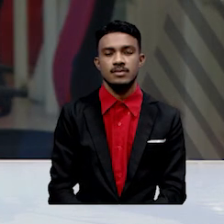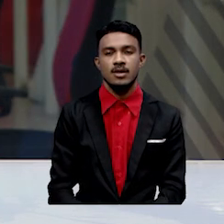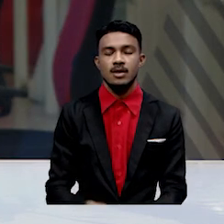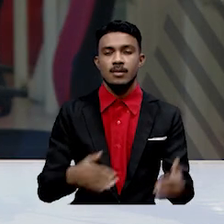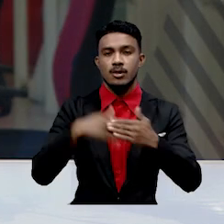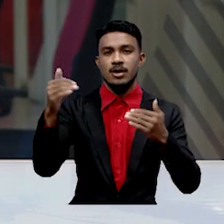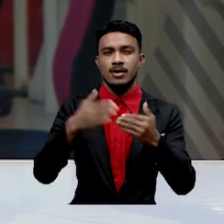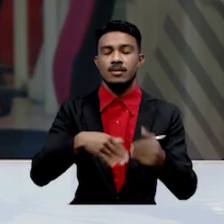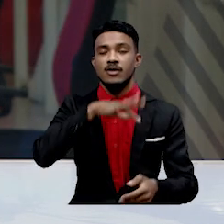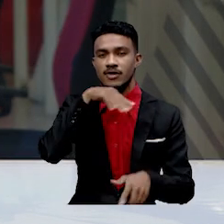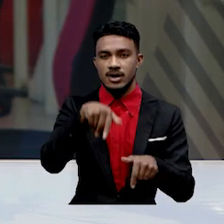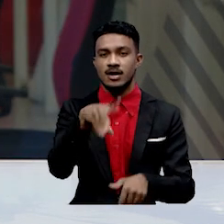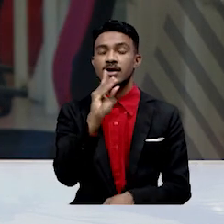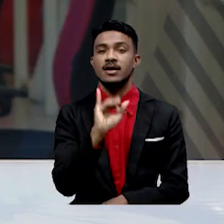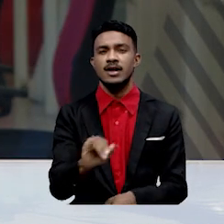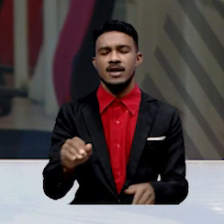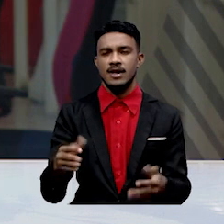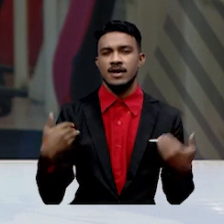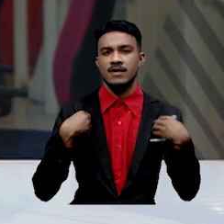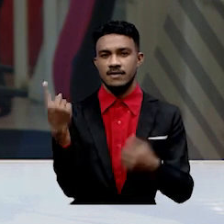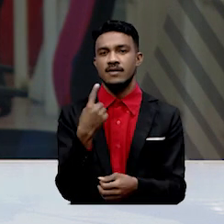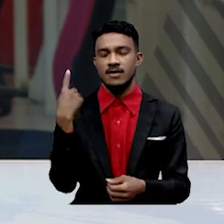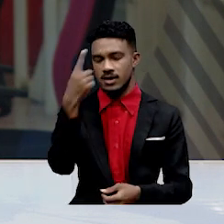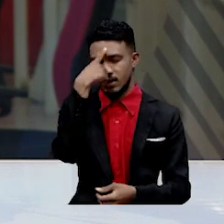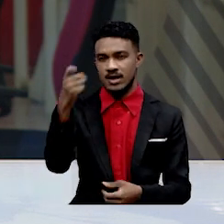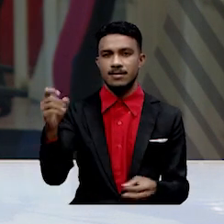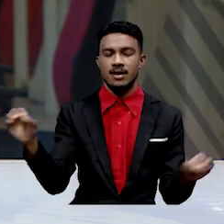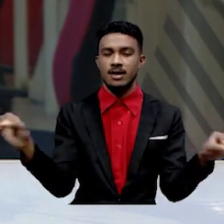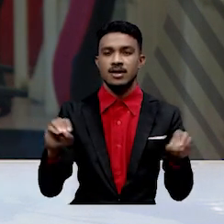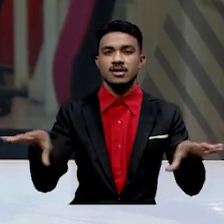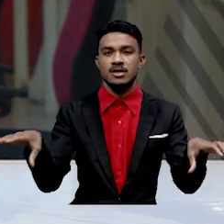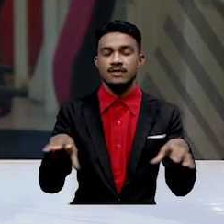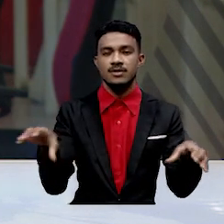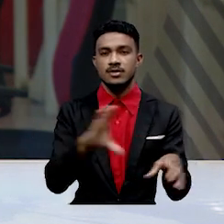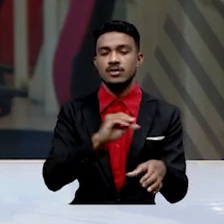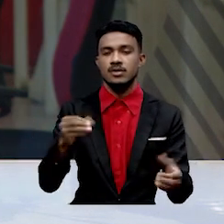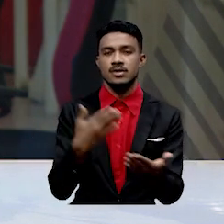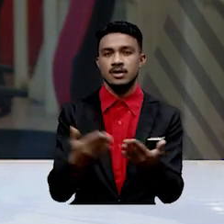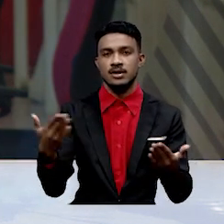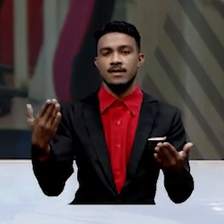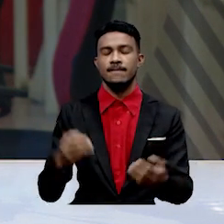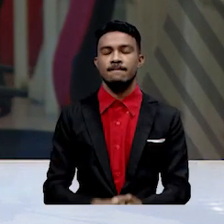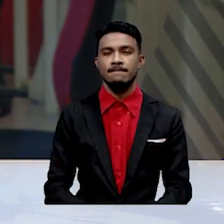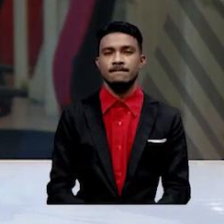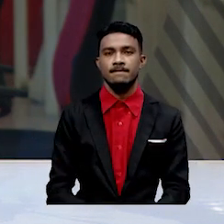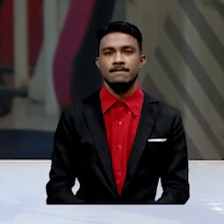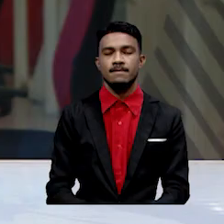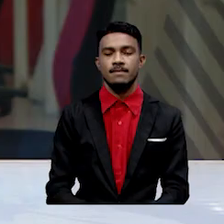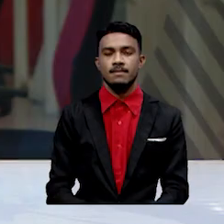Problemele și eu, capital Dili, continuă existi, tamba falta recurs umanu, no echipamento.